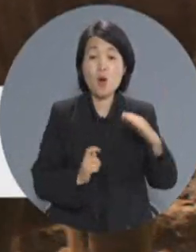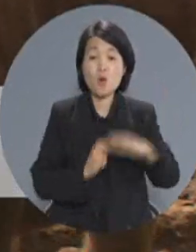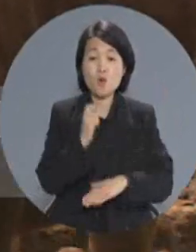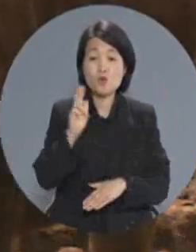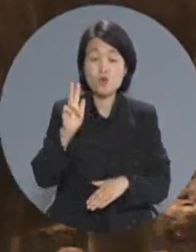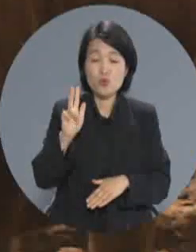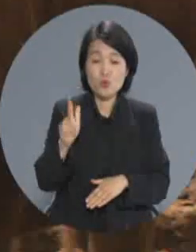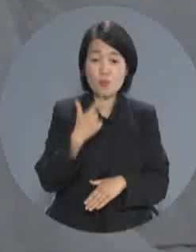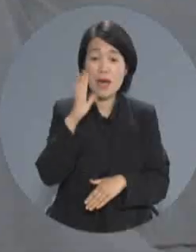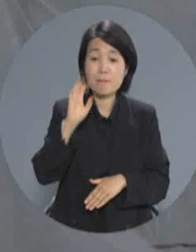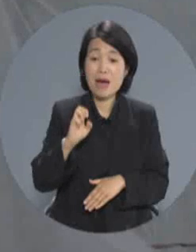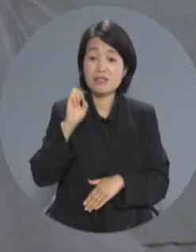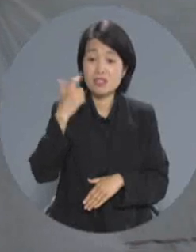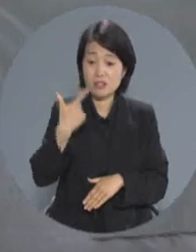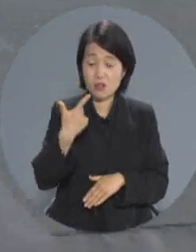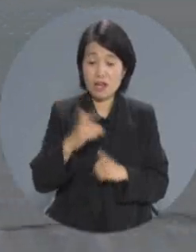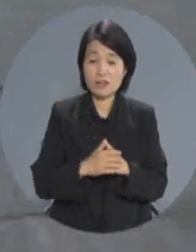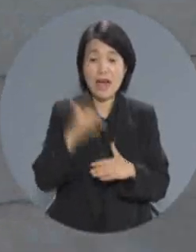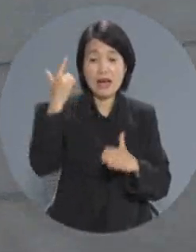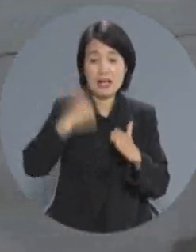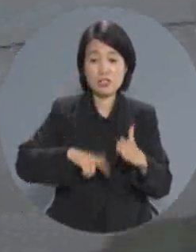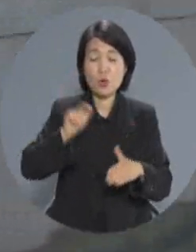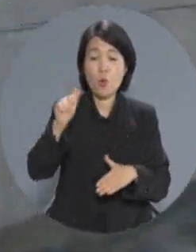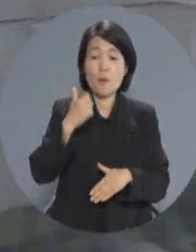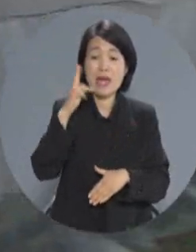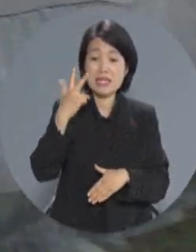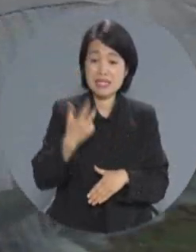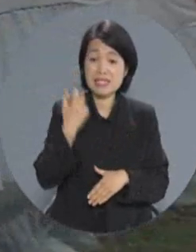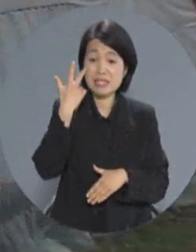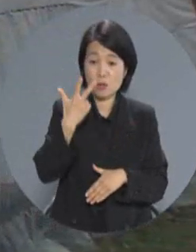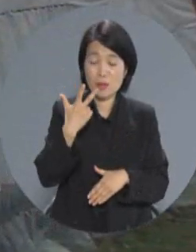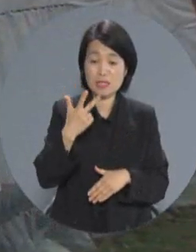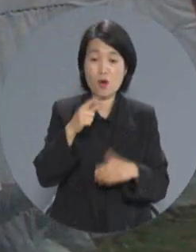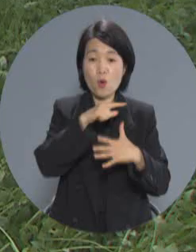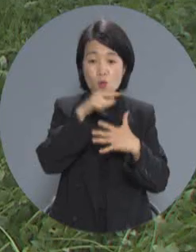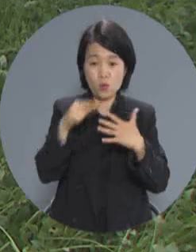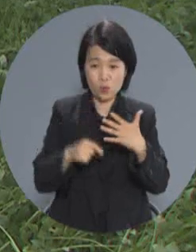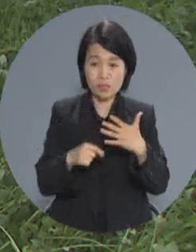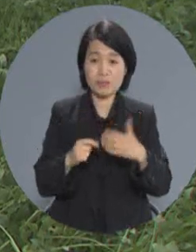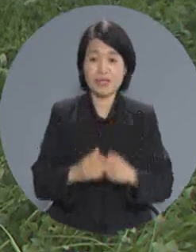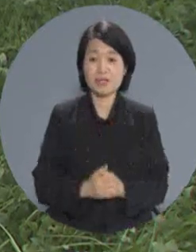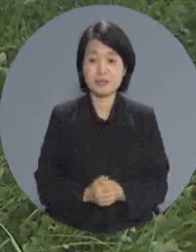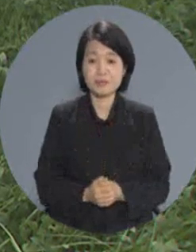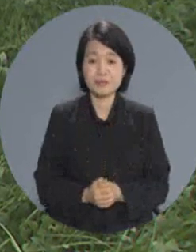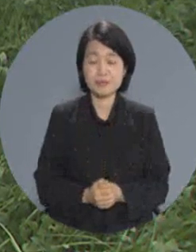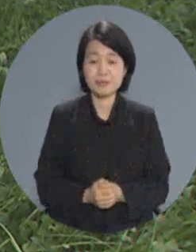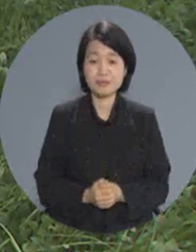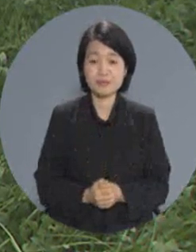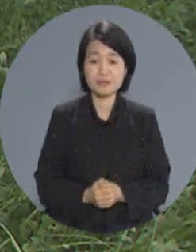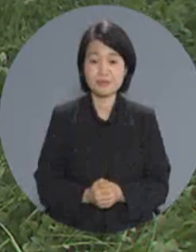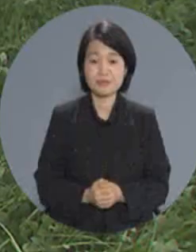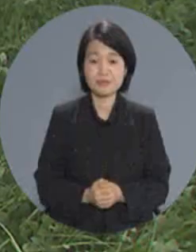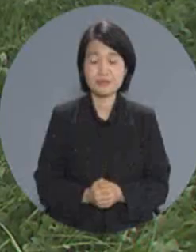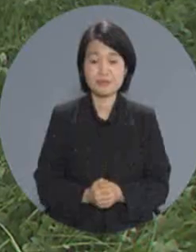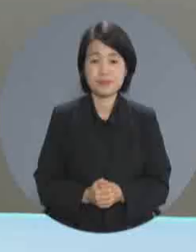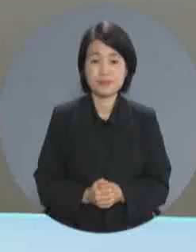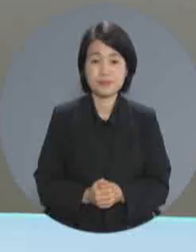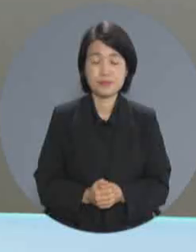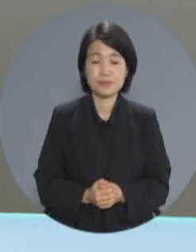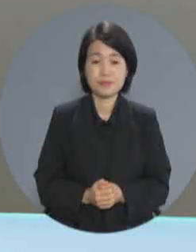고흥군이 646가구, 강진군이 577가구로 각각 뒤를 이었습니다.